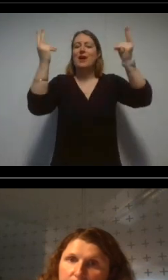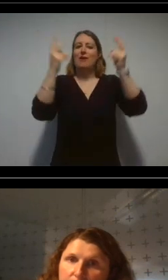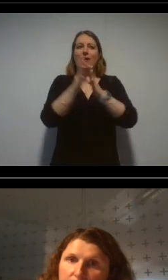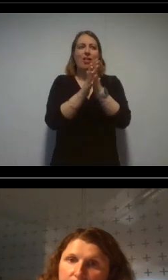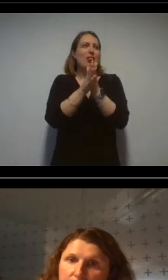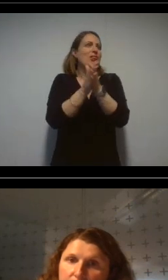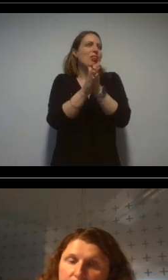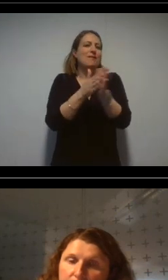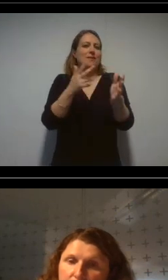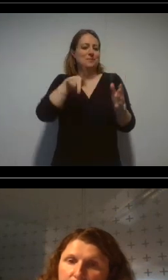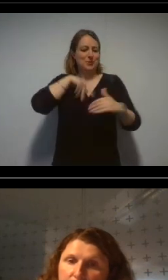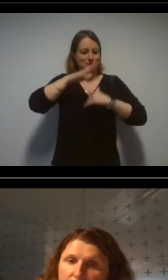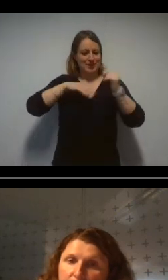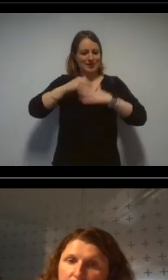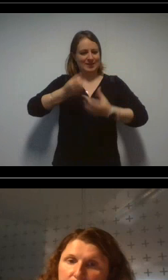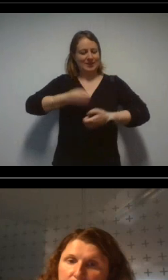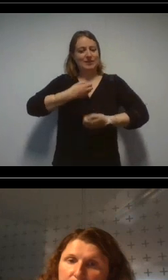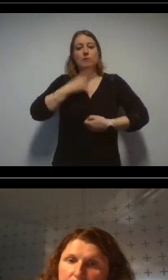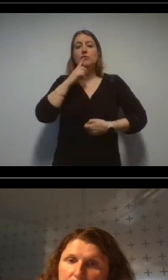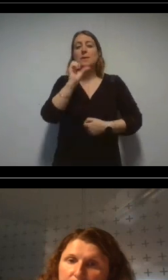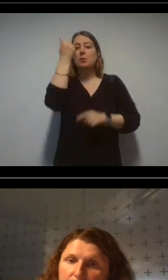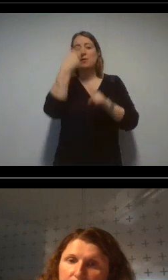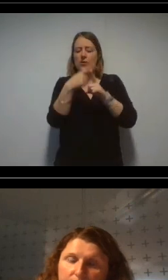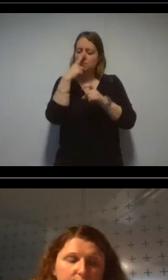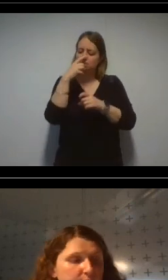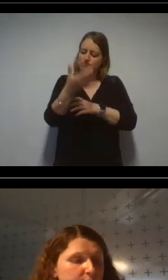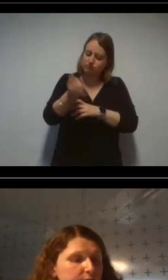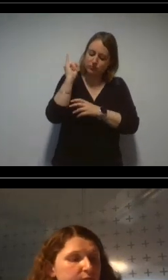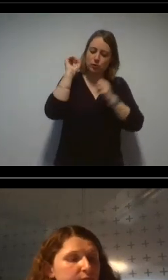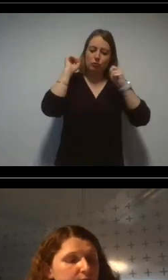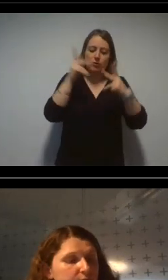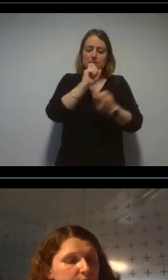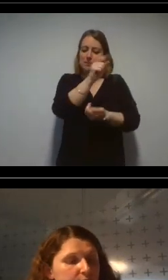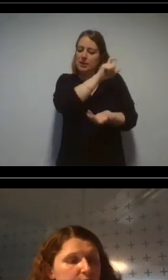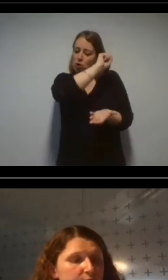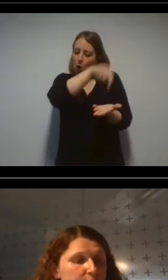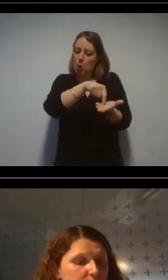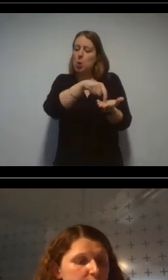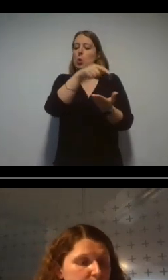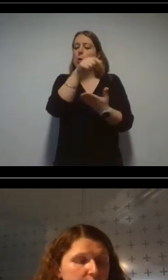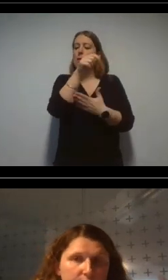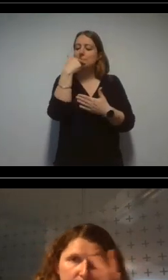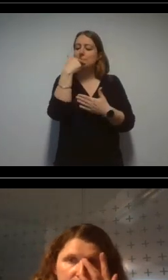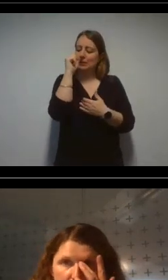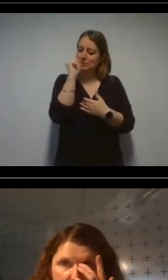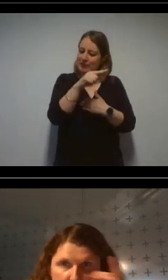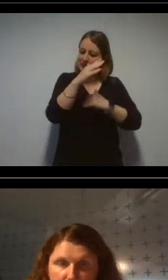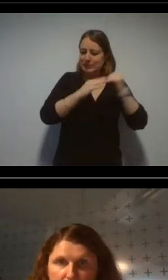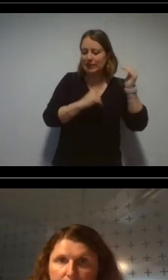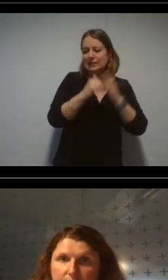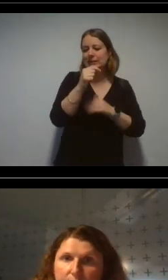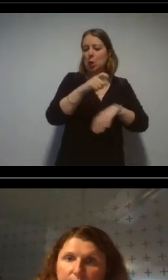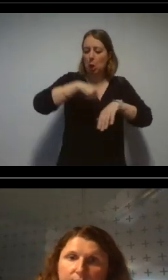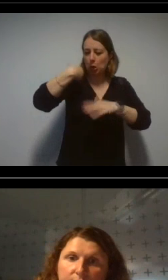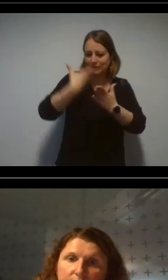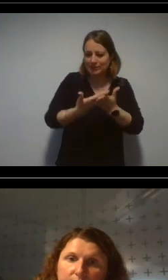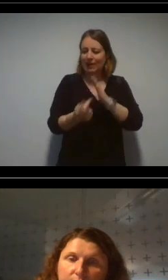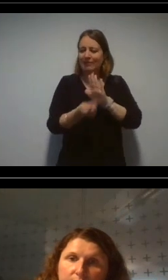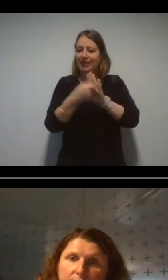métier. Donc la première fois, on se lance, on se dit, OK, ce sera sur tel site, on parlera de tel métier à telle heure, à telle